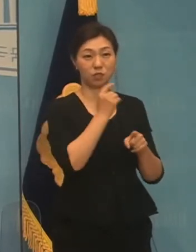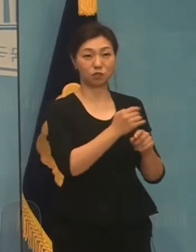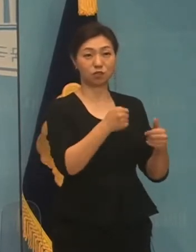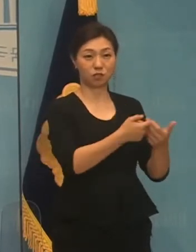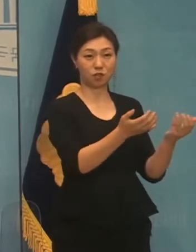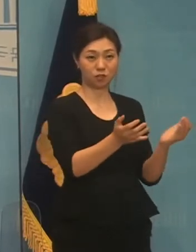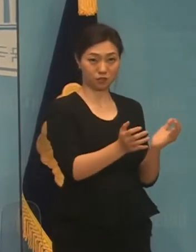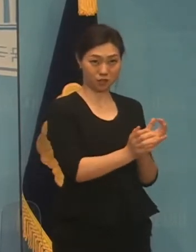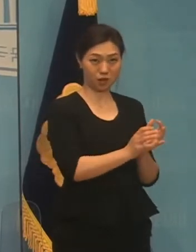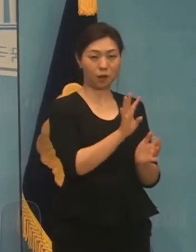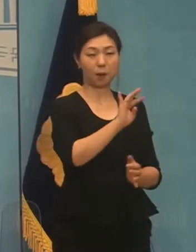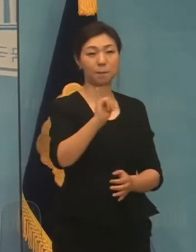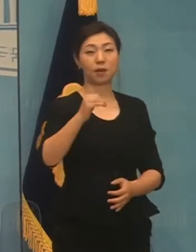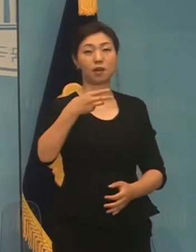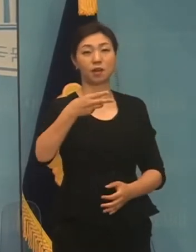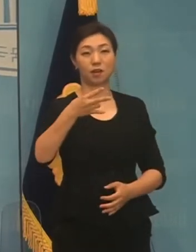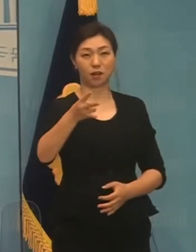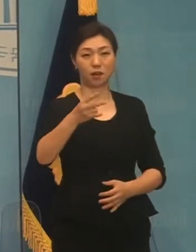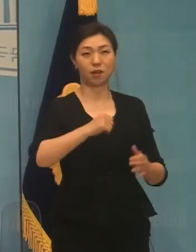감사합니다.